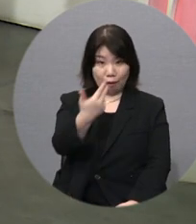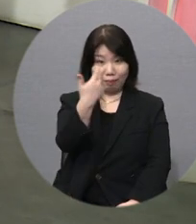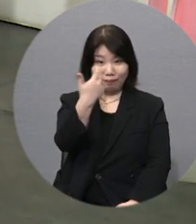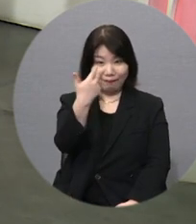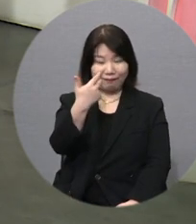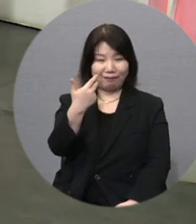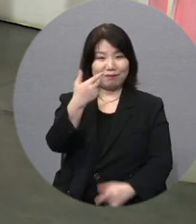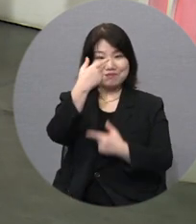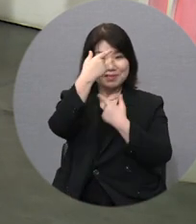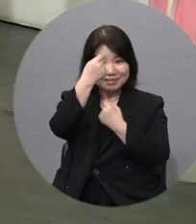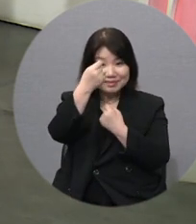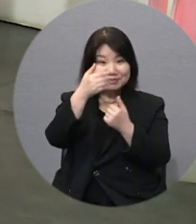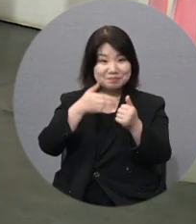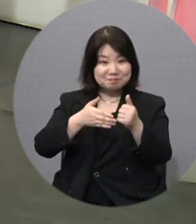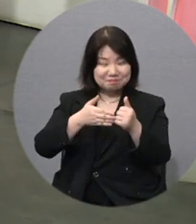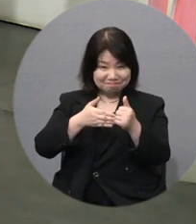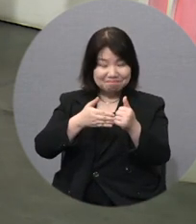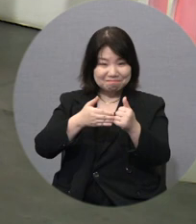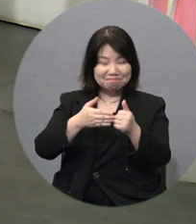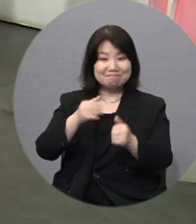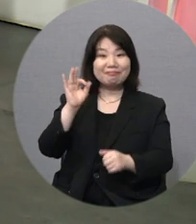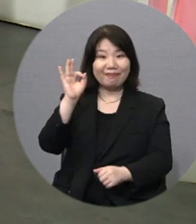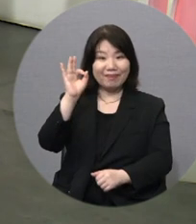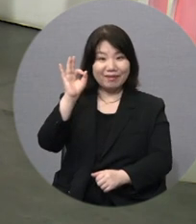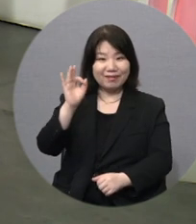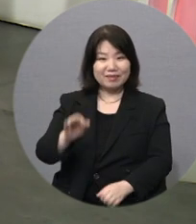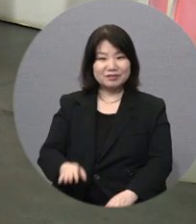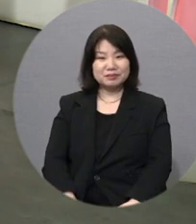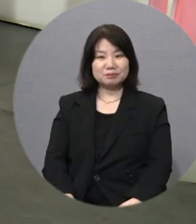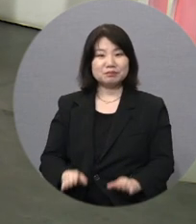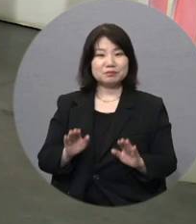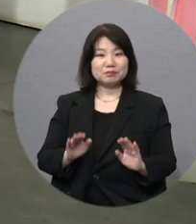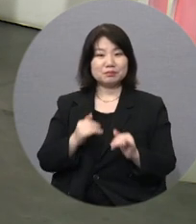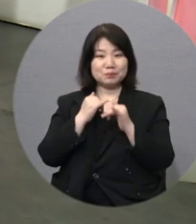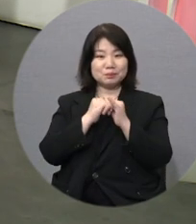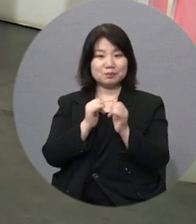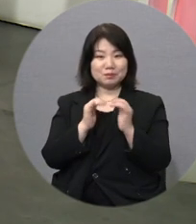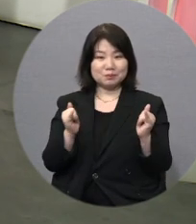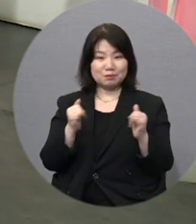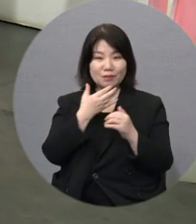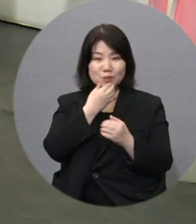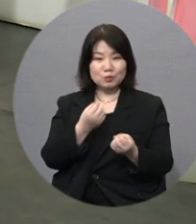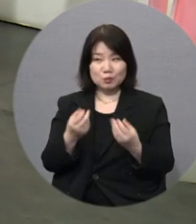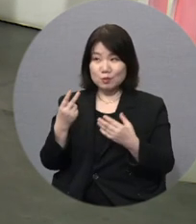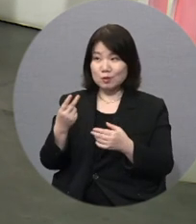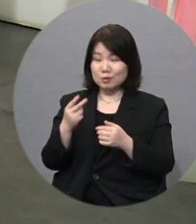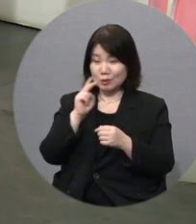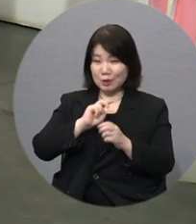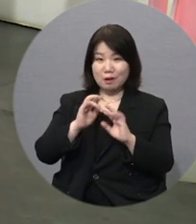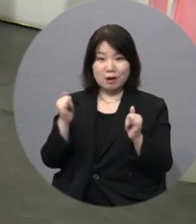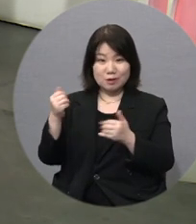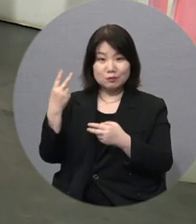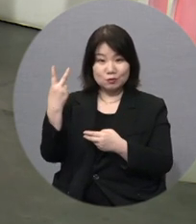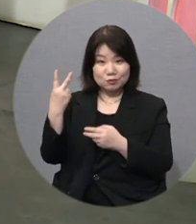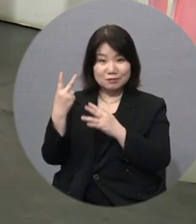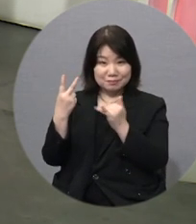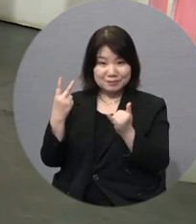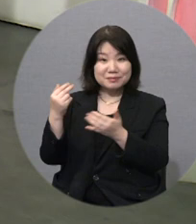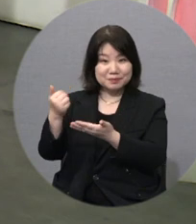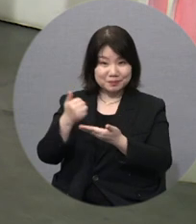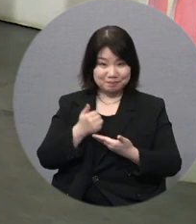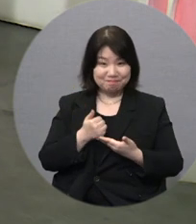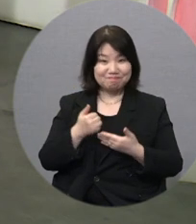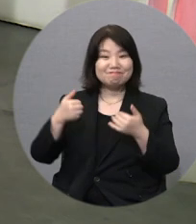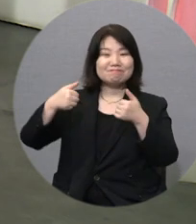카메라가네 오셨어 아 예 오늘 그 수장자 분들을 축하해 주기 위해서 우리 가수 두 분 또 모셨어요 회장님